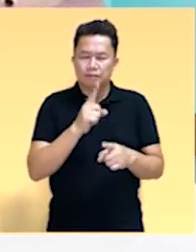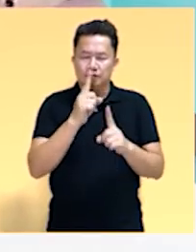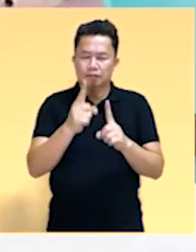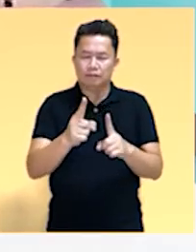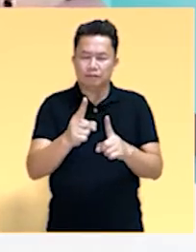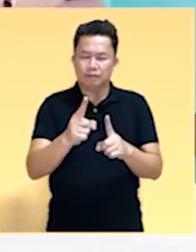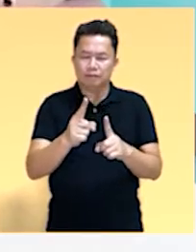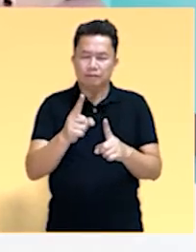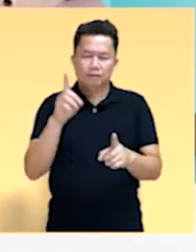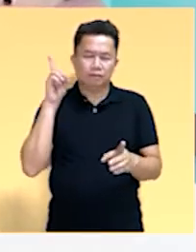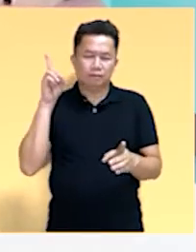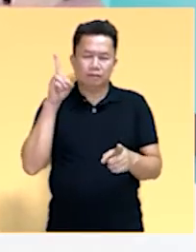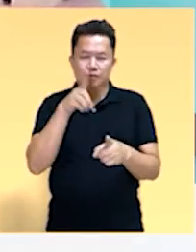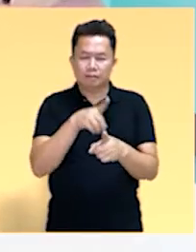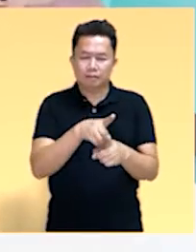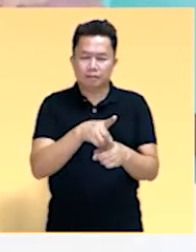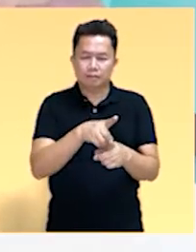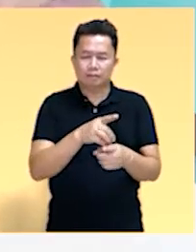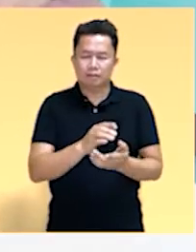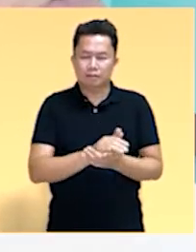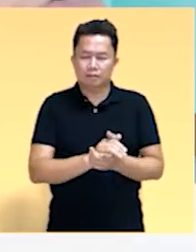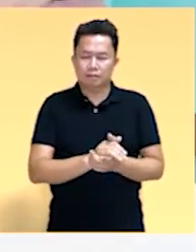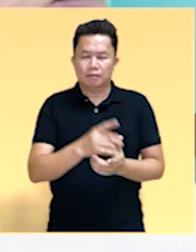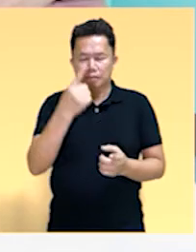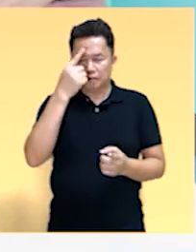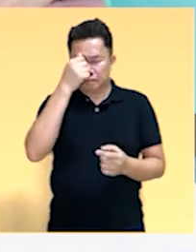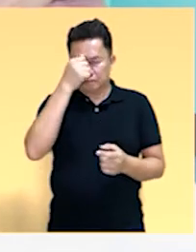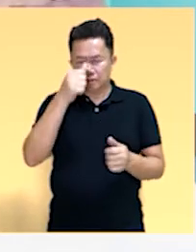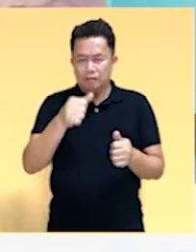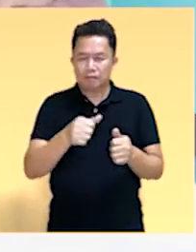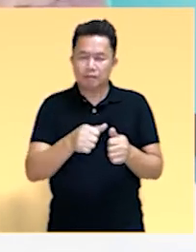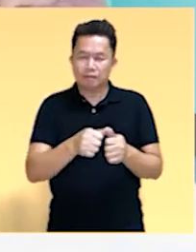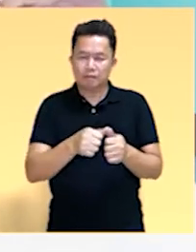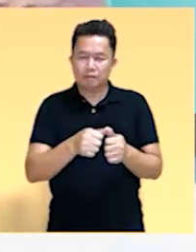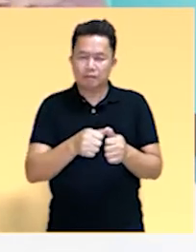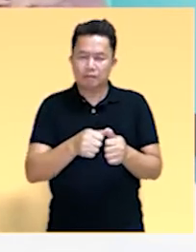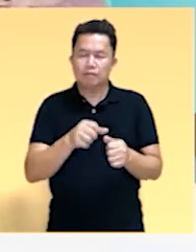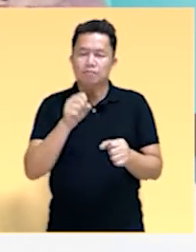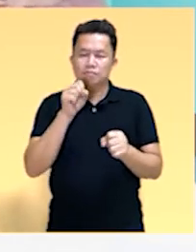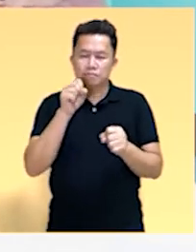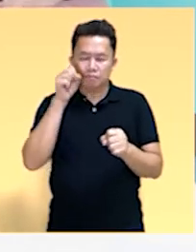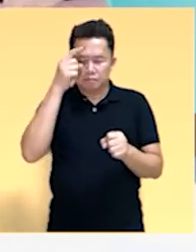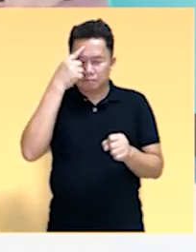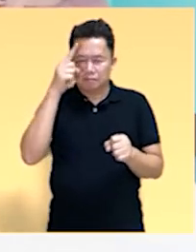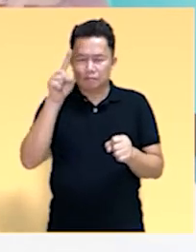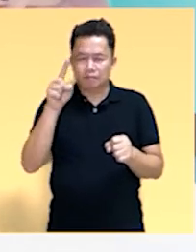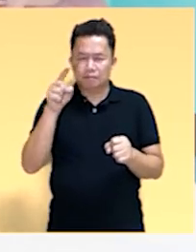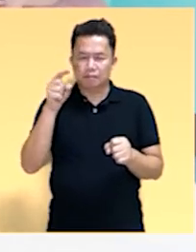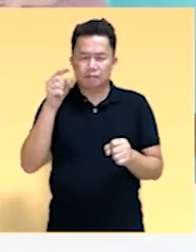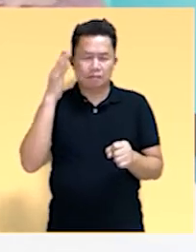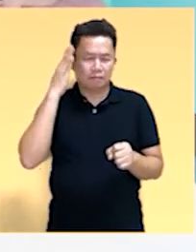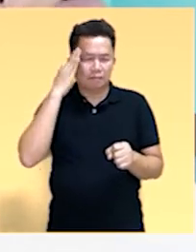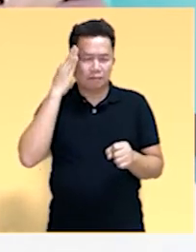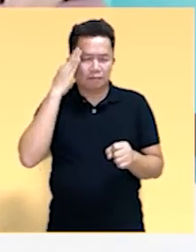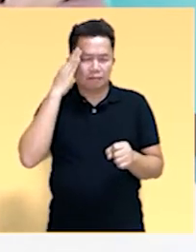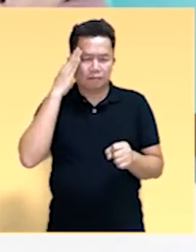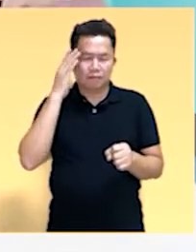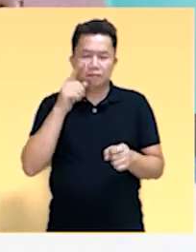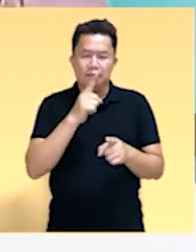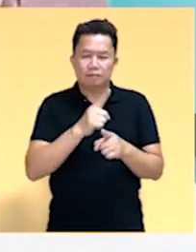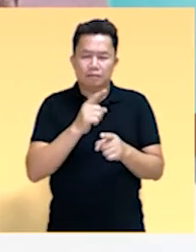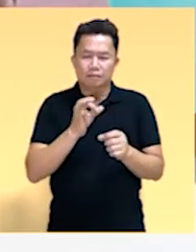o difference. Tandaan mga bata, para malaman kung tama ang difference na